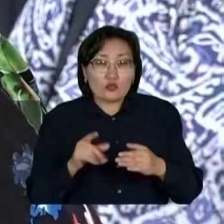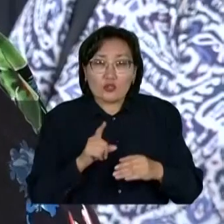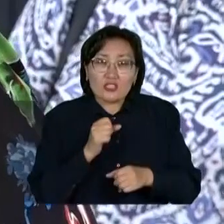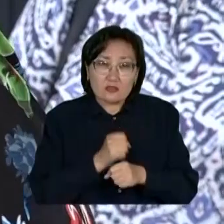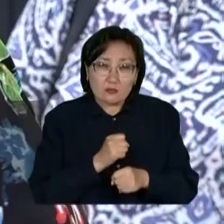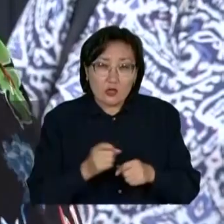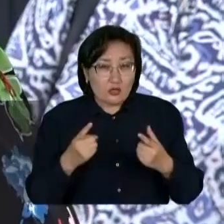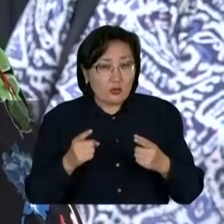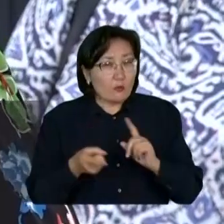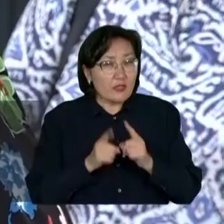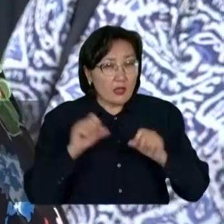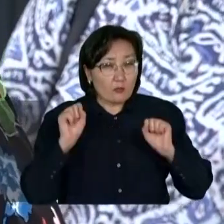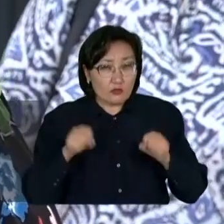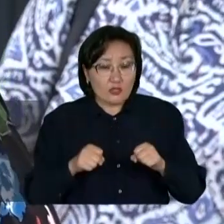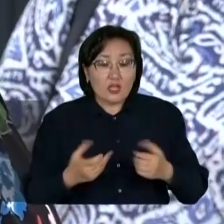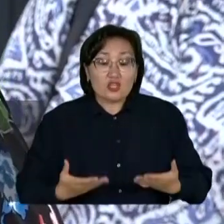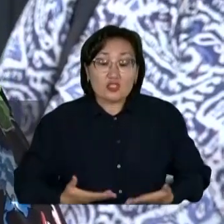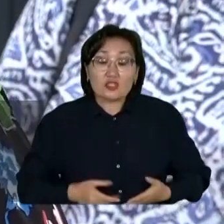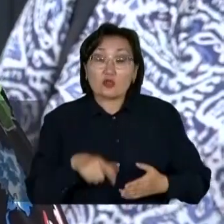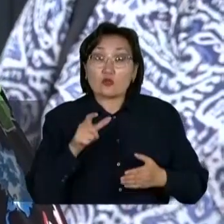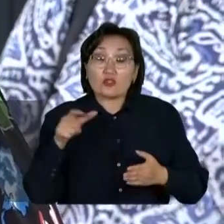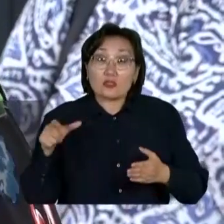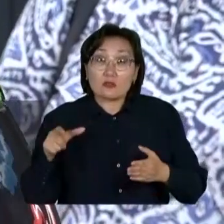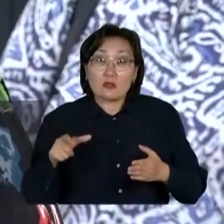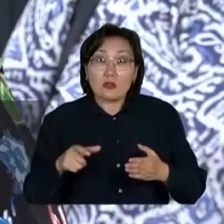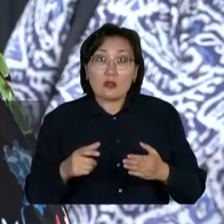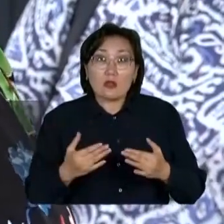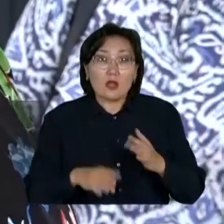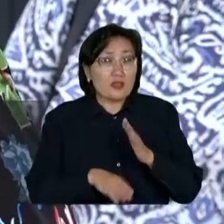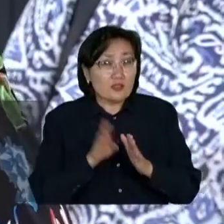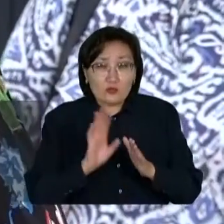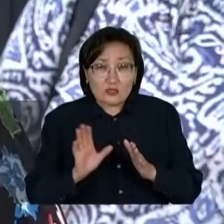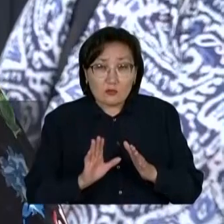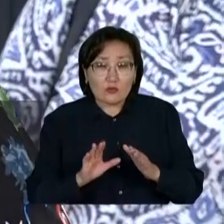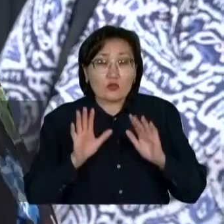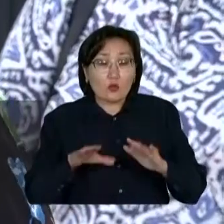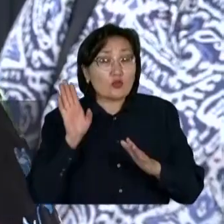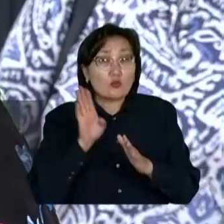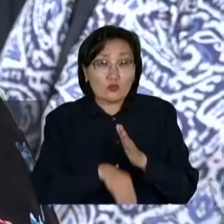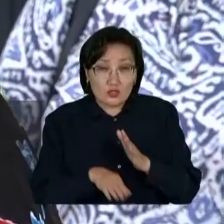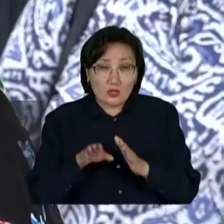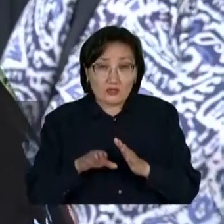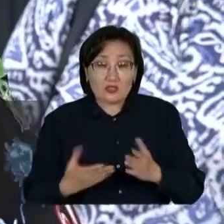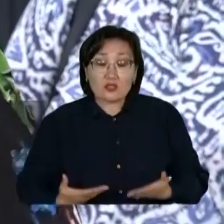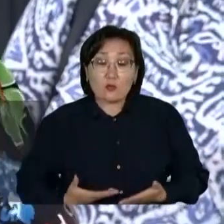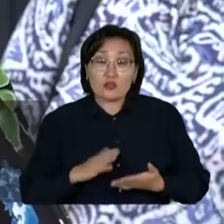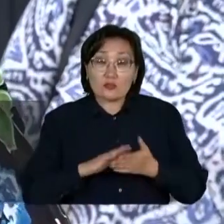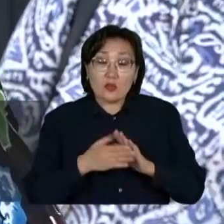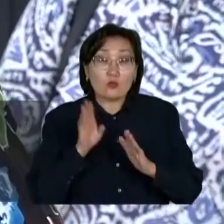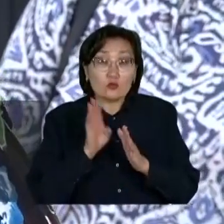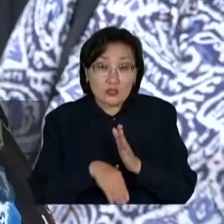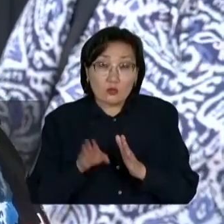делать, что-то менять жизнь людей. Она не улучшается, она только в худшую сторону. Хуже и